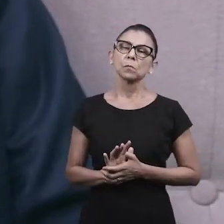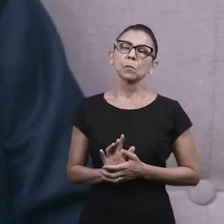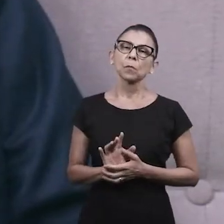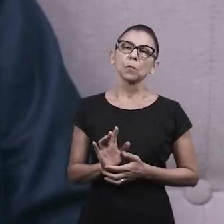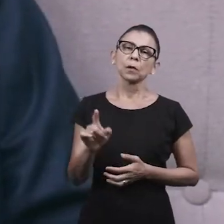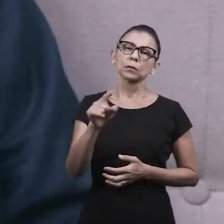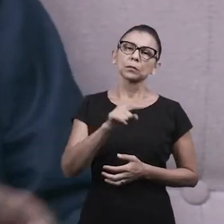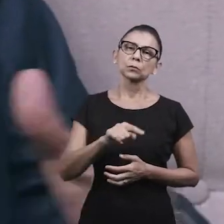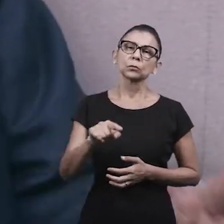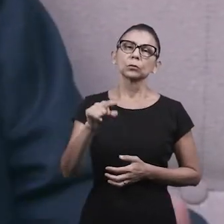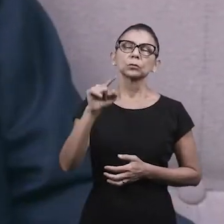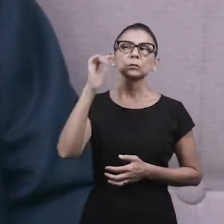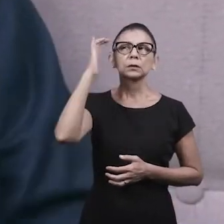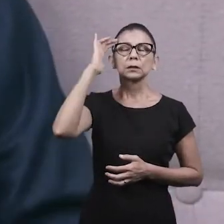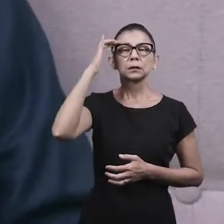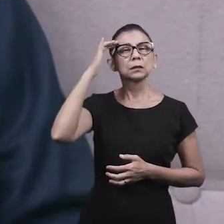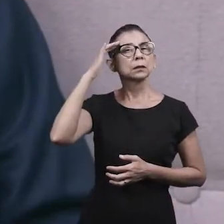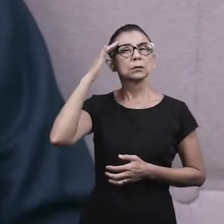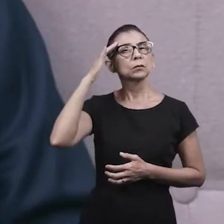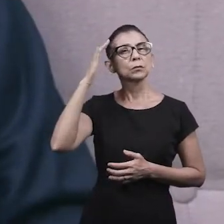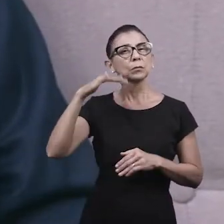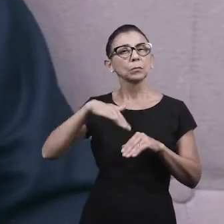glorifie beaucoup le Seigneur, que cette programmation